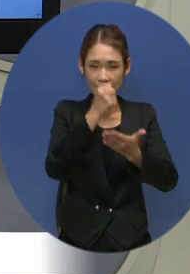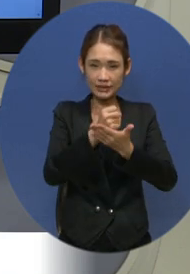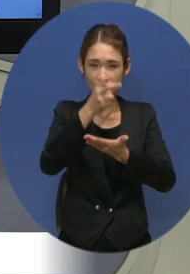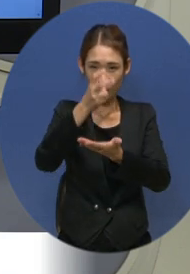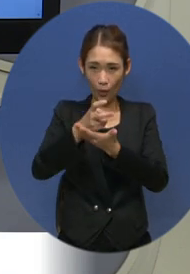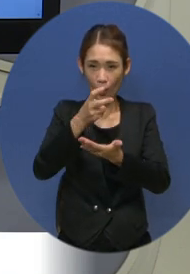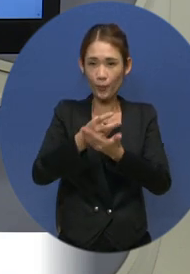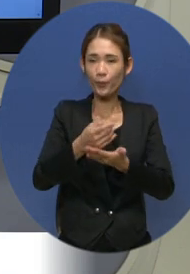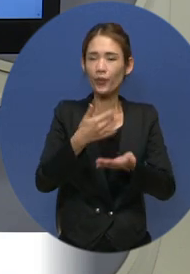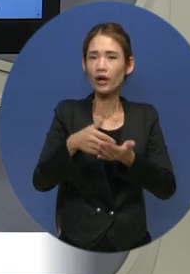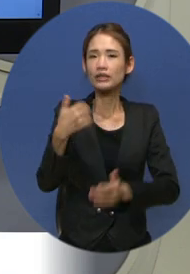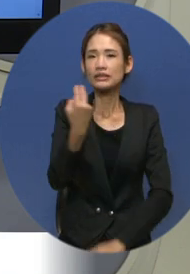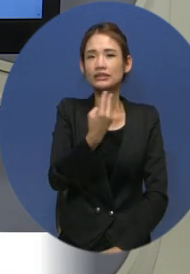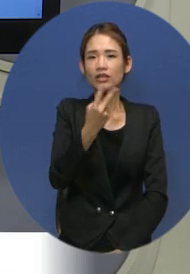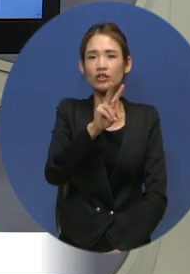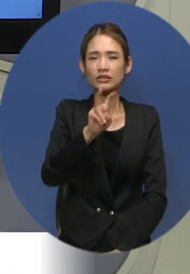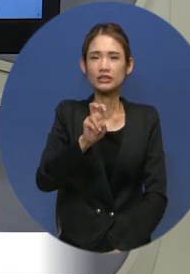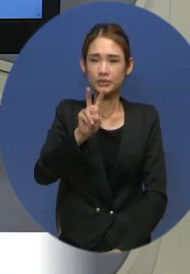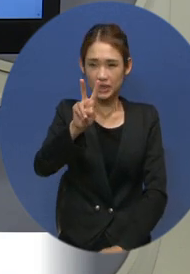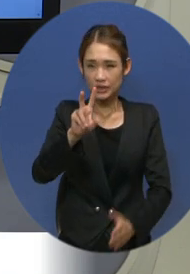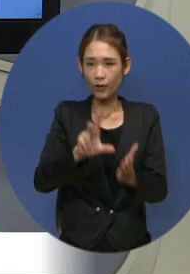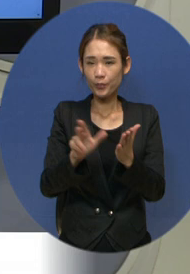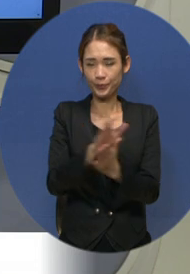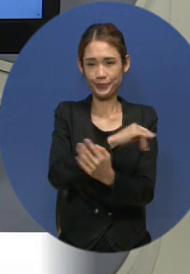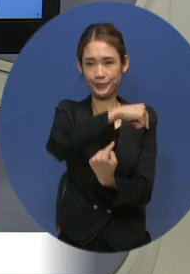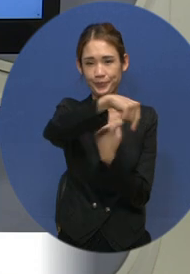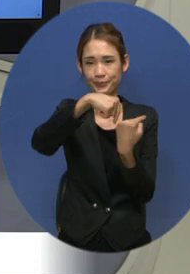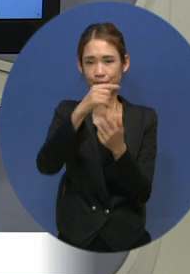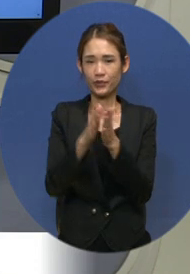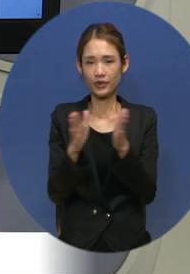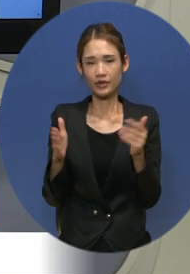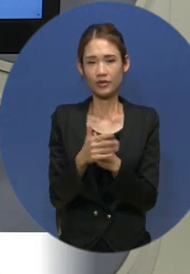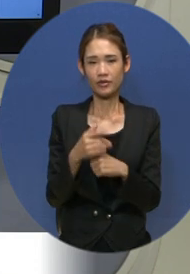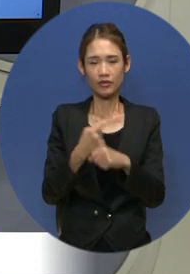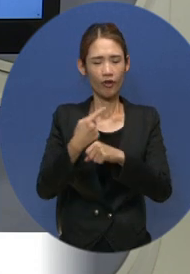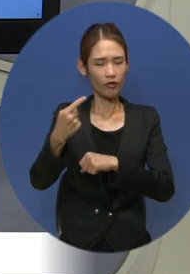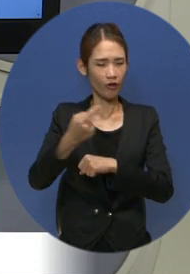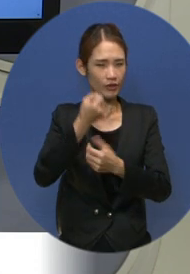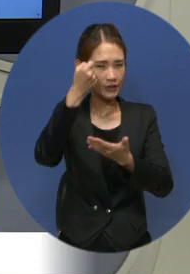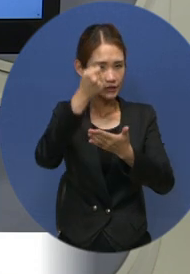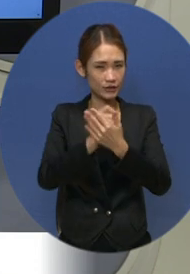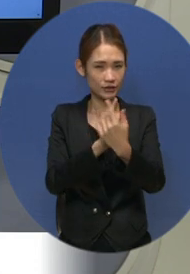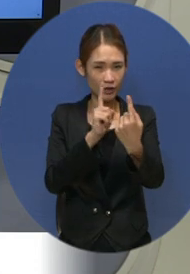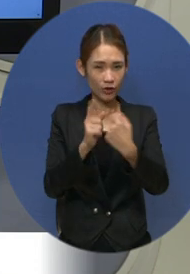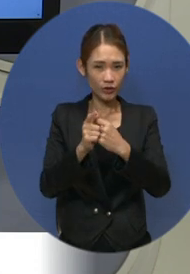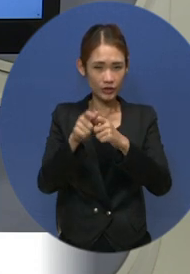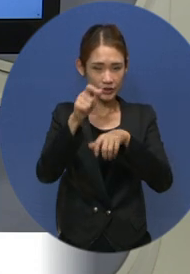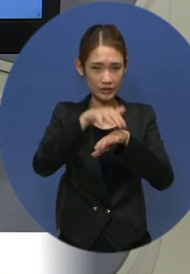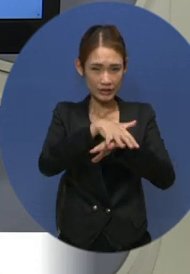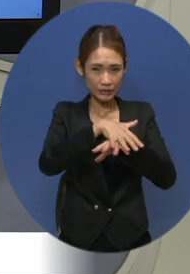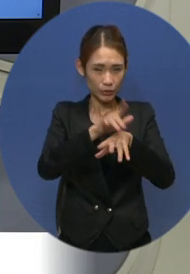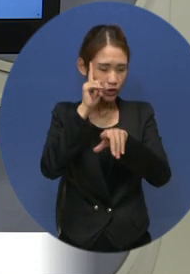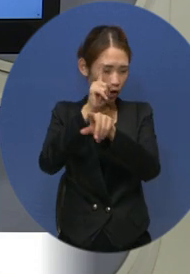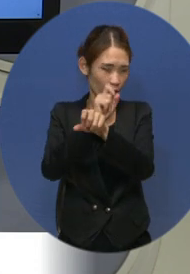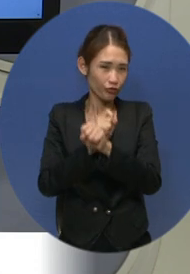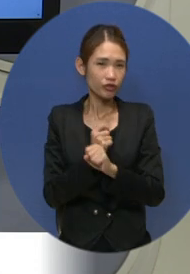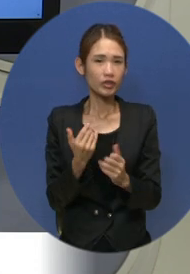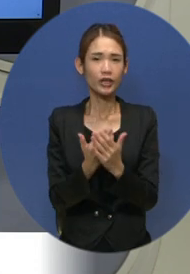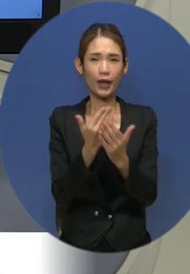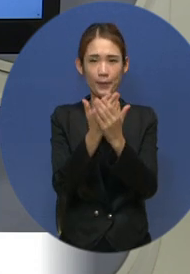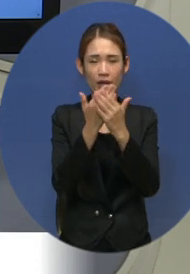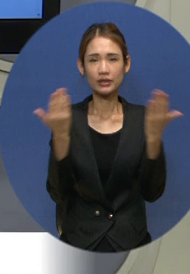2022년 부터 시범운영 하는데요 내년도에 인증 대상 과 지표 연구 개발 작업과